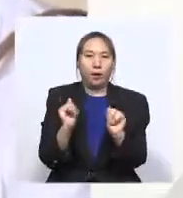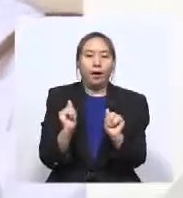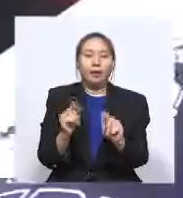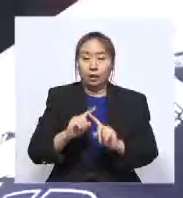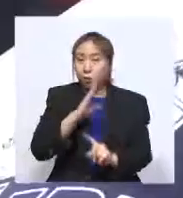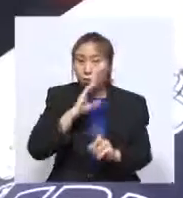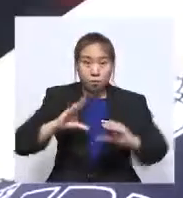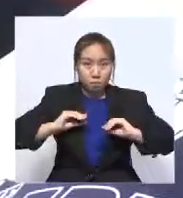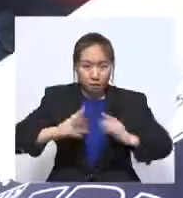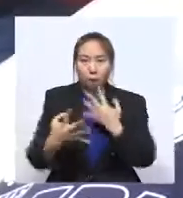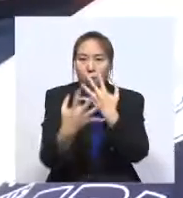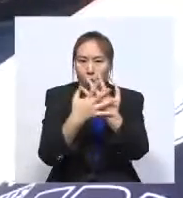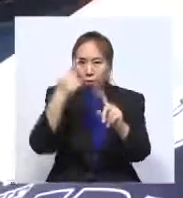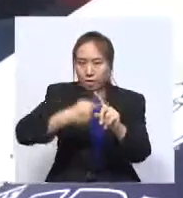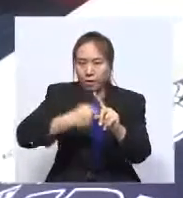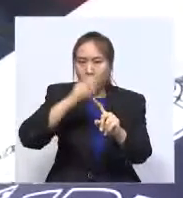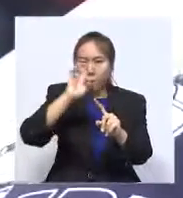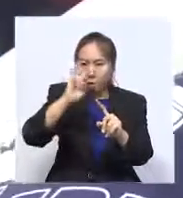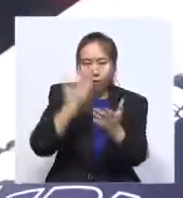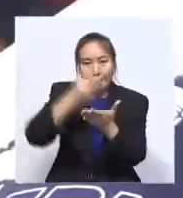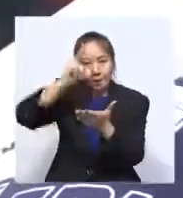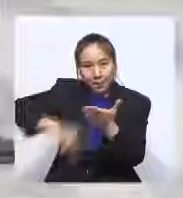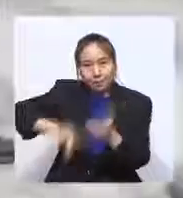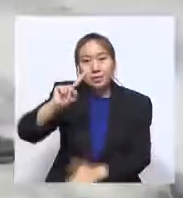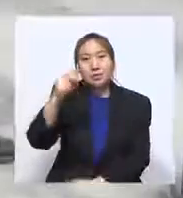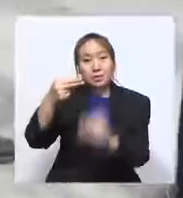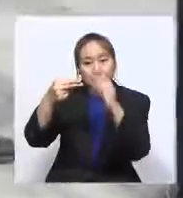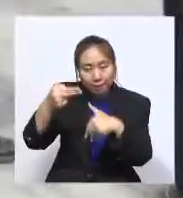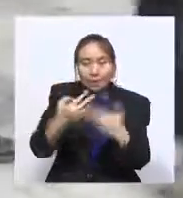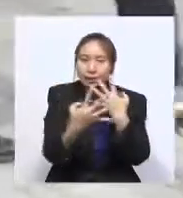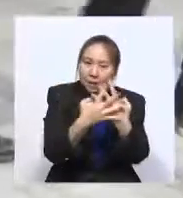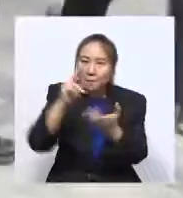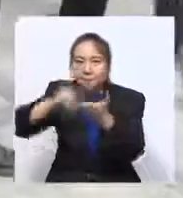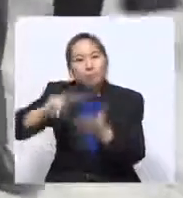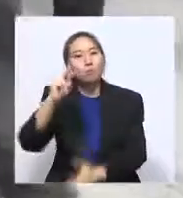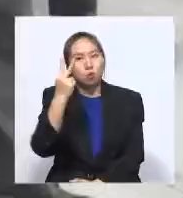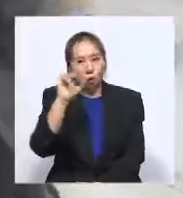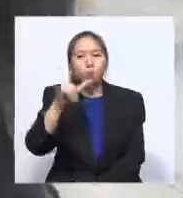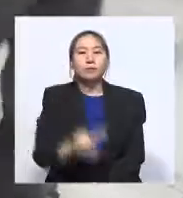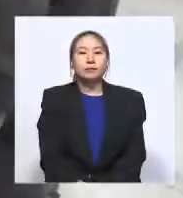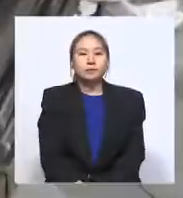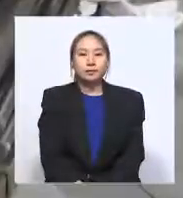าฝืนค่ะต้องระวังโทษจำคุก6 เดือนปรับไม่เกิน10,000 บาทหรือทั้งจำทั้งปรับค่ะ